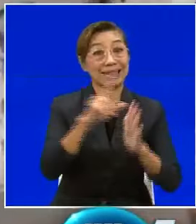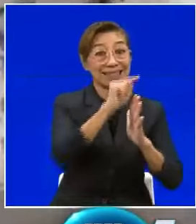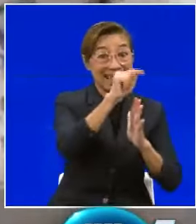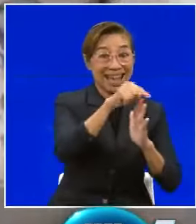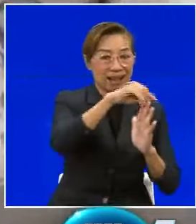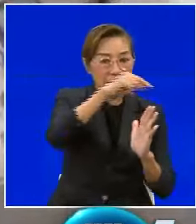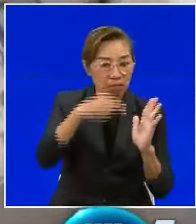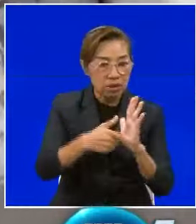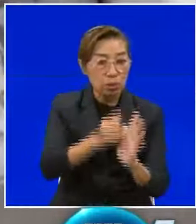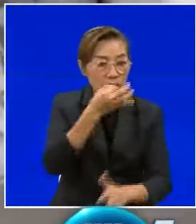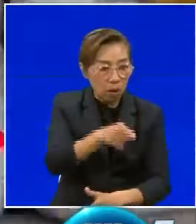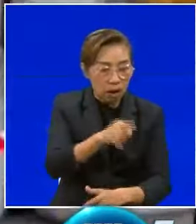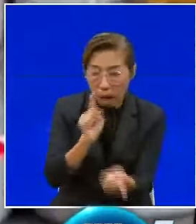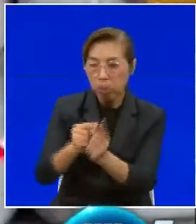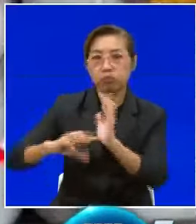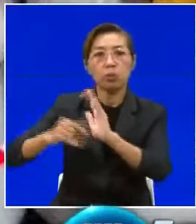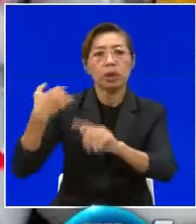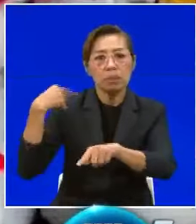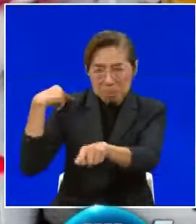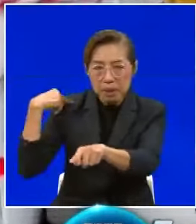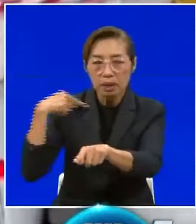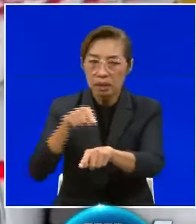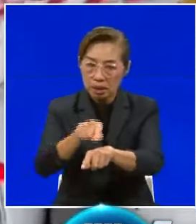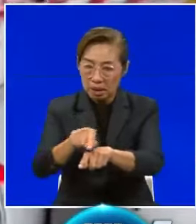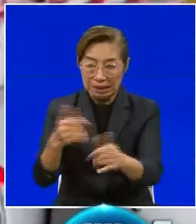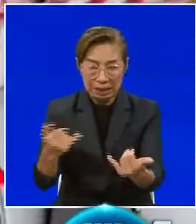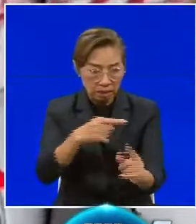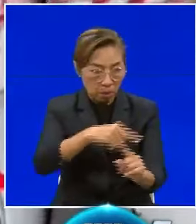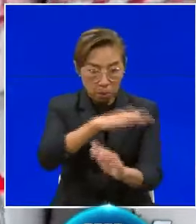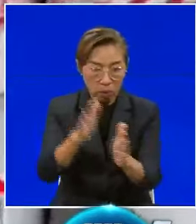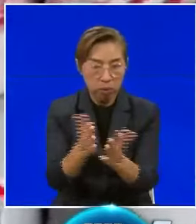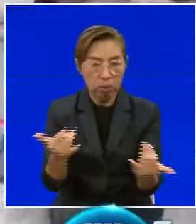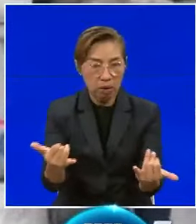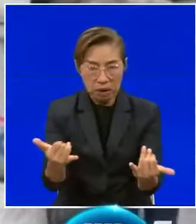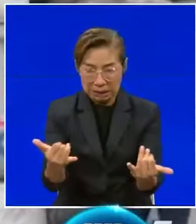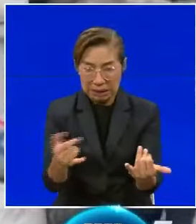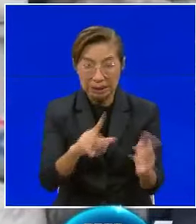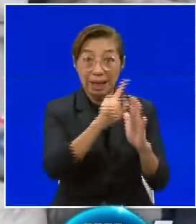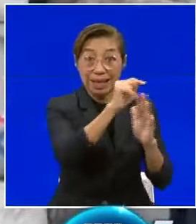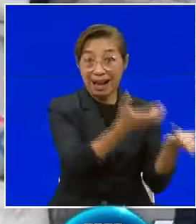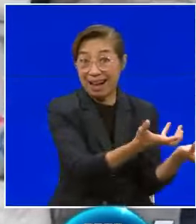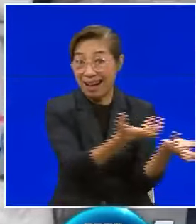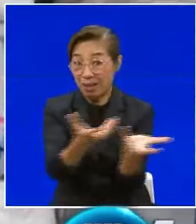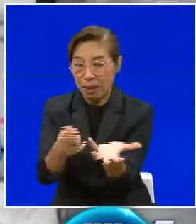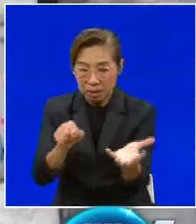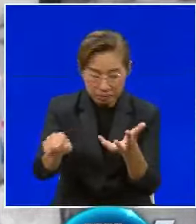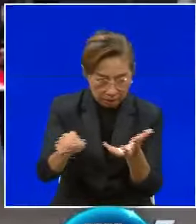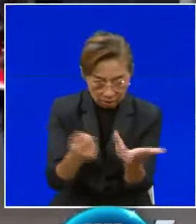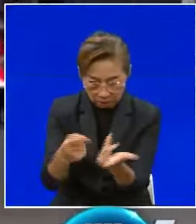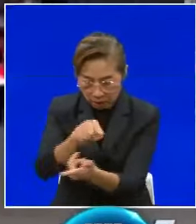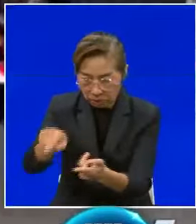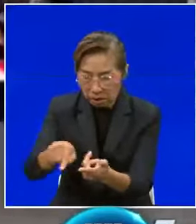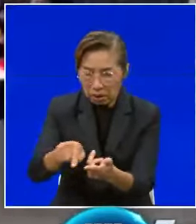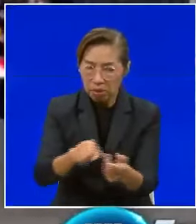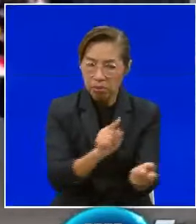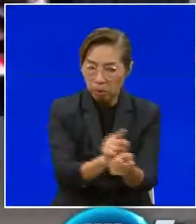ผล่ชลบุรีแล้วเขาบอกเท่าที่ดูปริมาณตอนนี้นะมันยังหายไปอีกเยอะเลยและที่หายอ่ะมันไปอยู่ตรงไหน